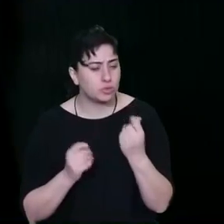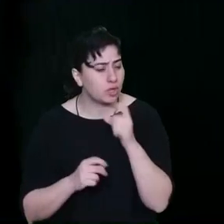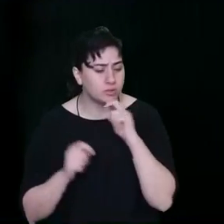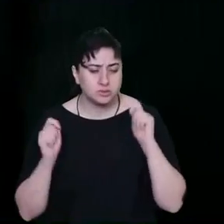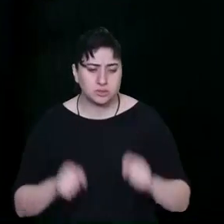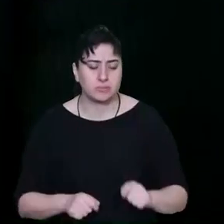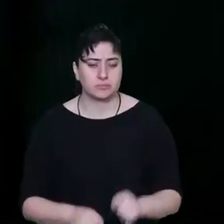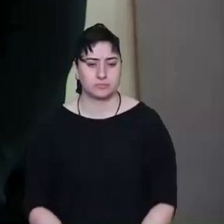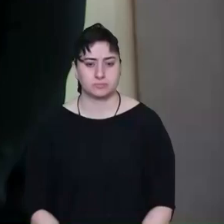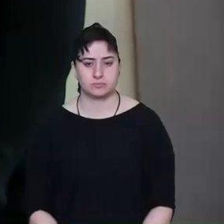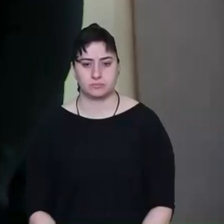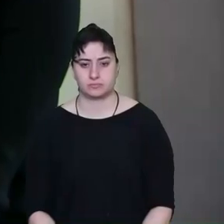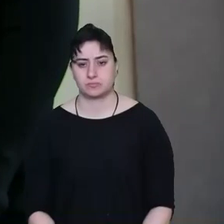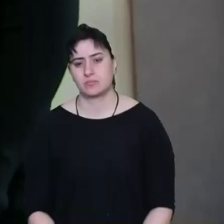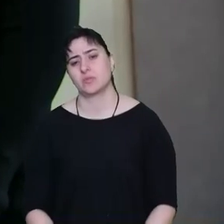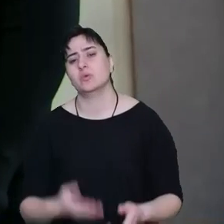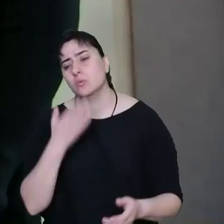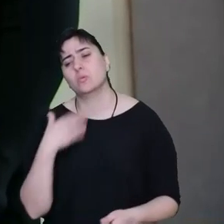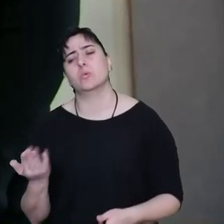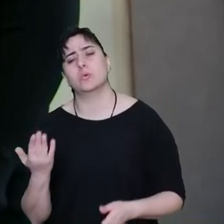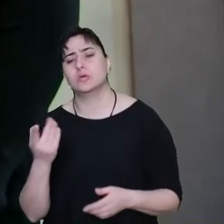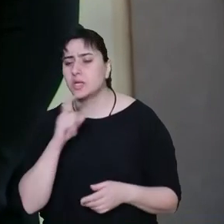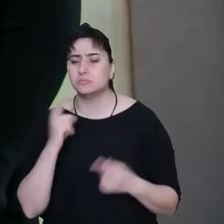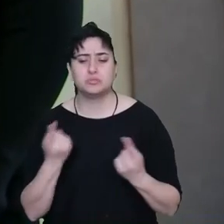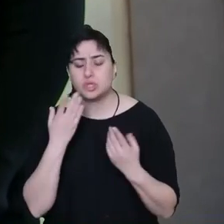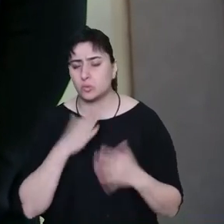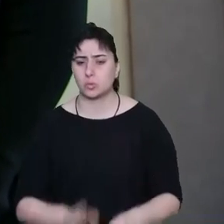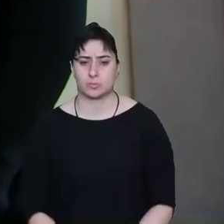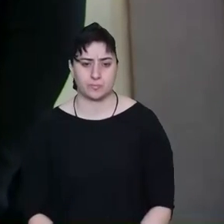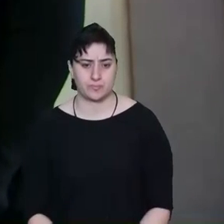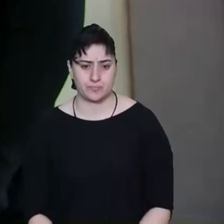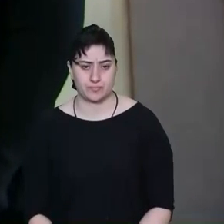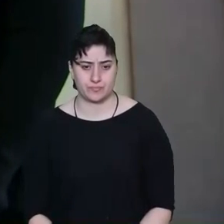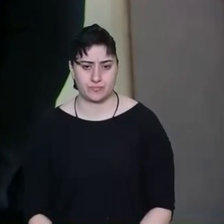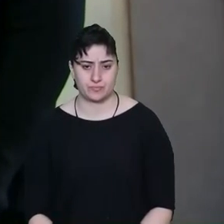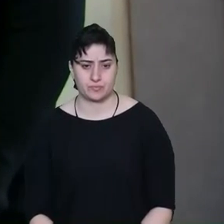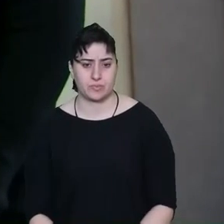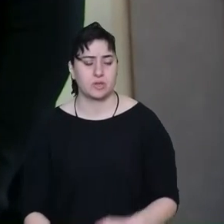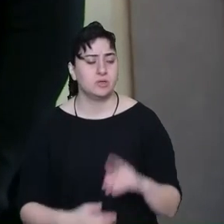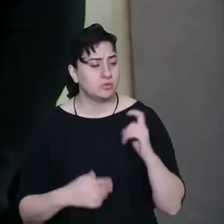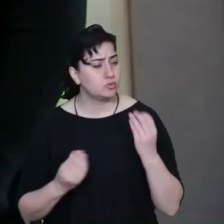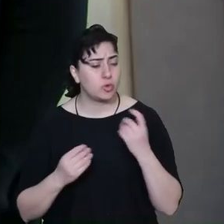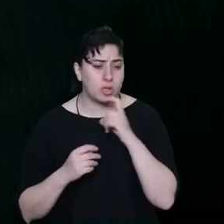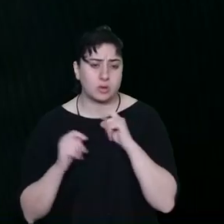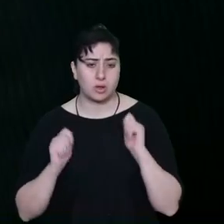yanlış şey yaptığımı fark ettim. Ay yok canım. Yanlış yaptığın hiçbir şey yok. Yaptım